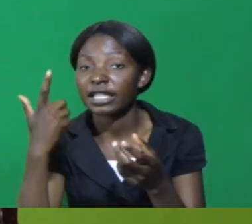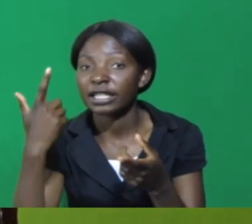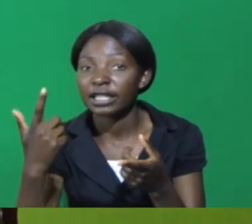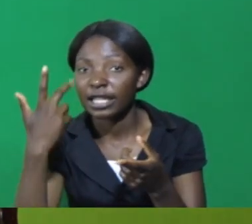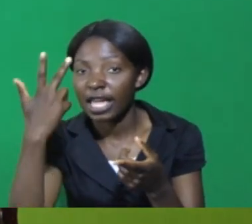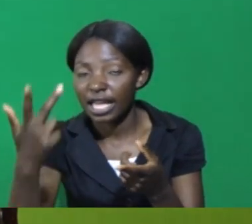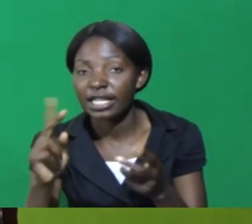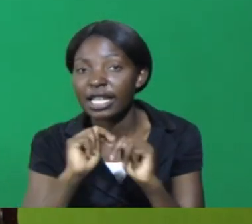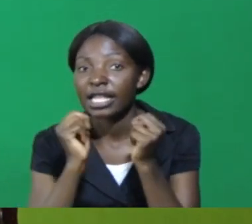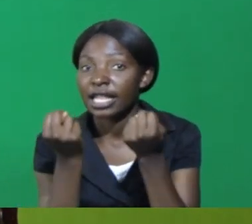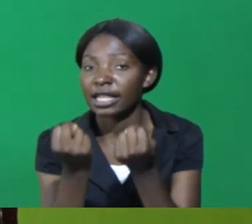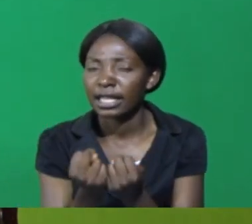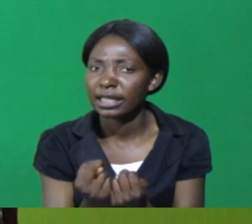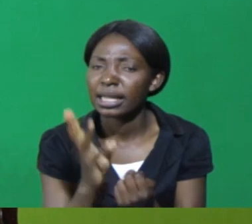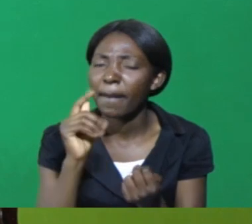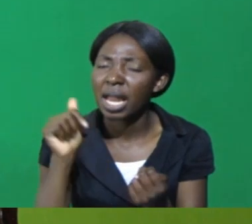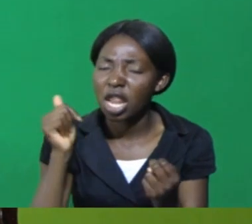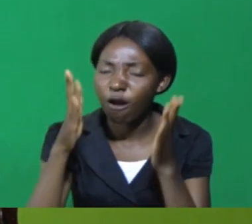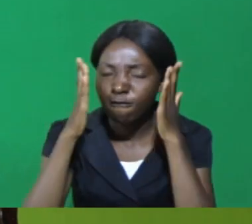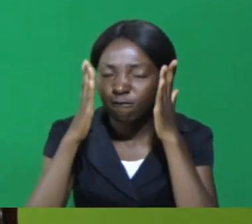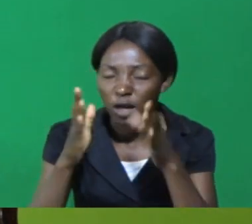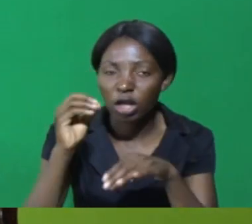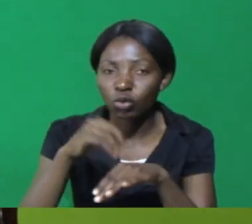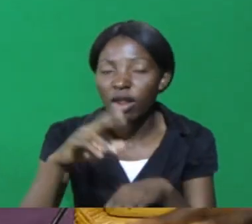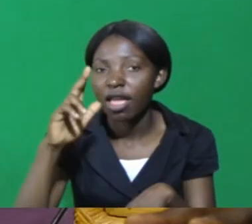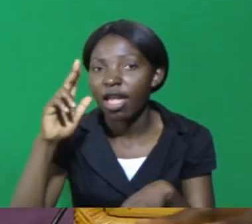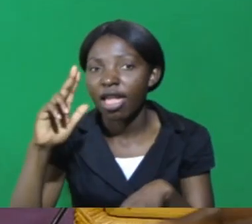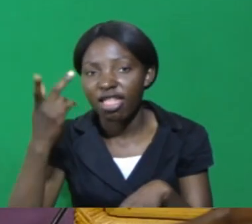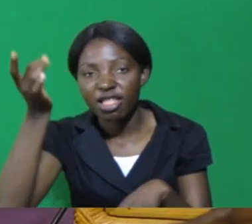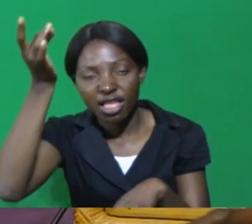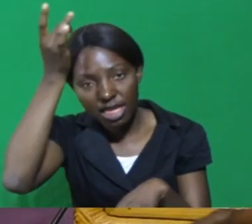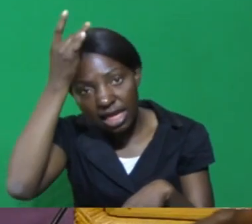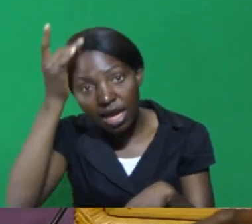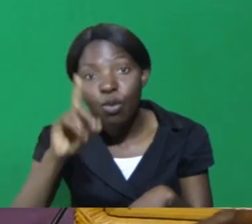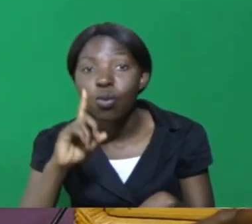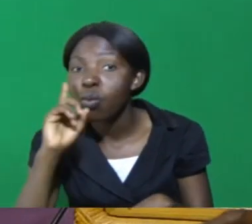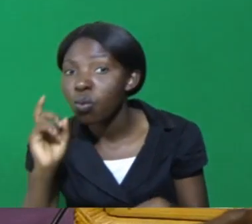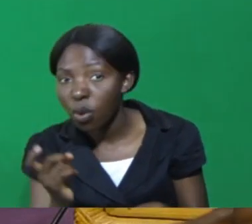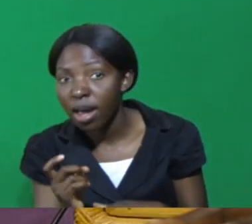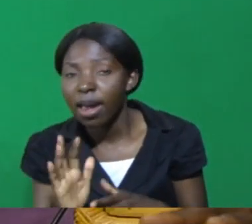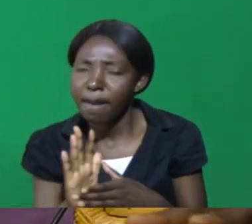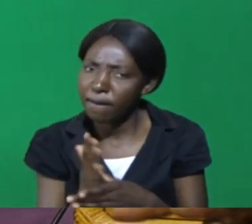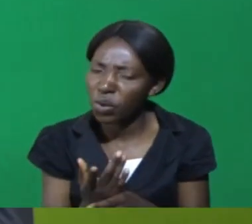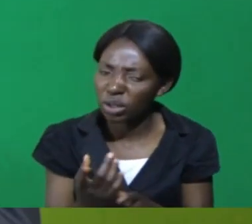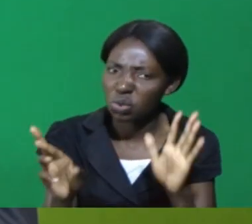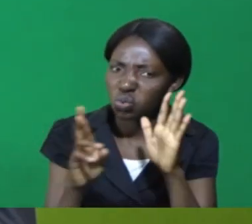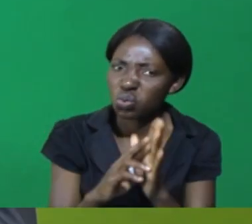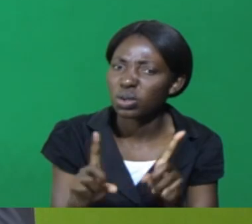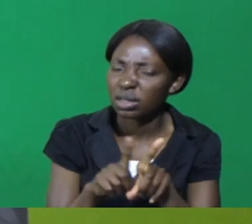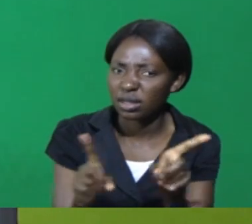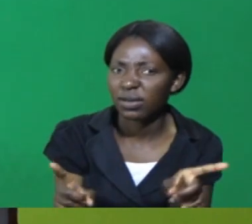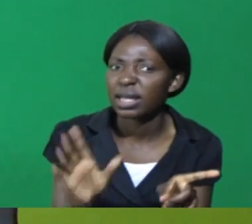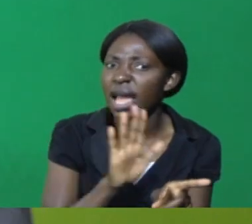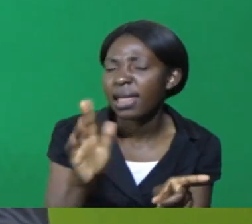manje yakunanga pane wechi8 ari kuita sei nekuti iyeyu katongero kake kanosiyana nevamwe.